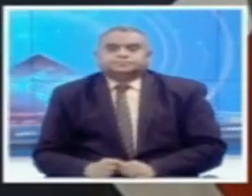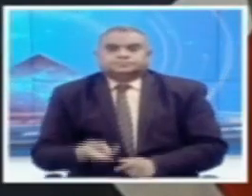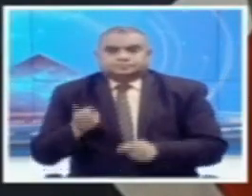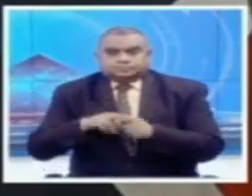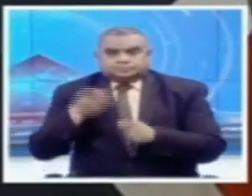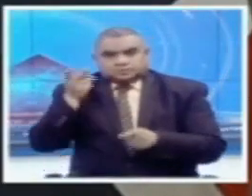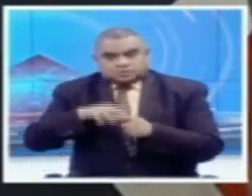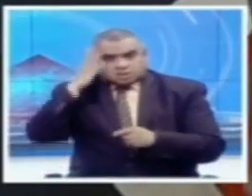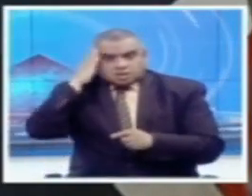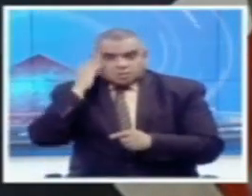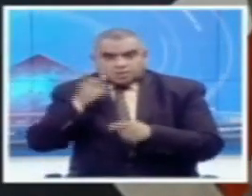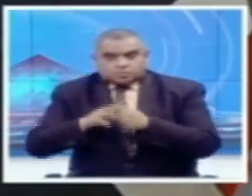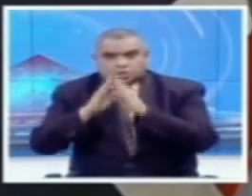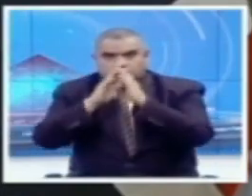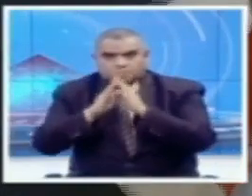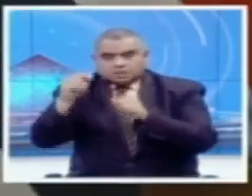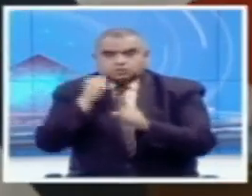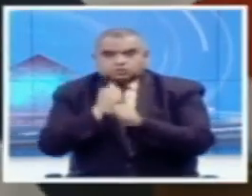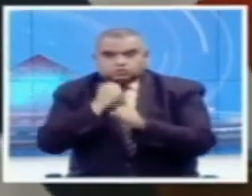أثني على مصر في إطار